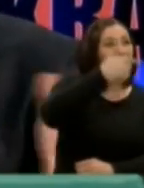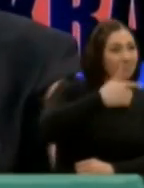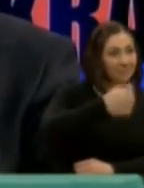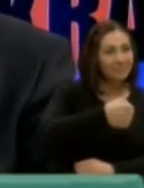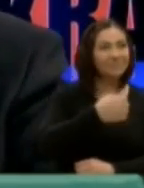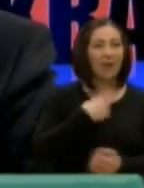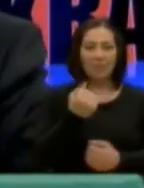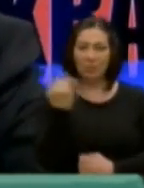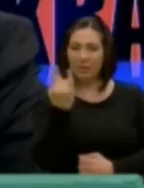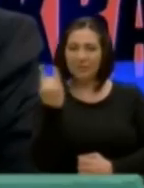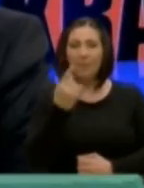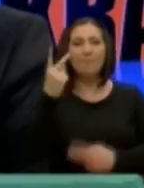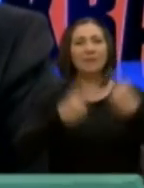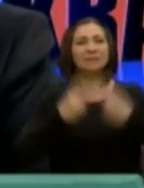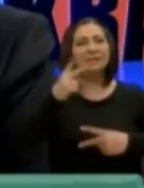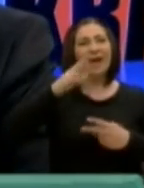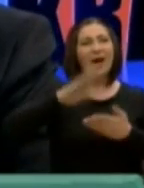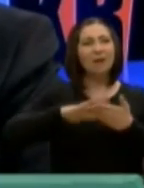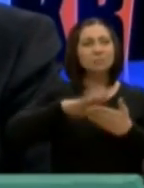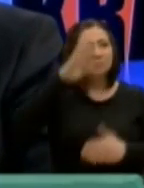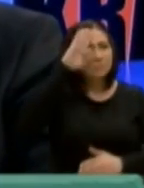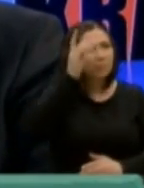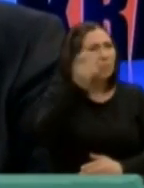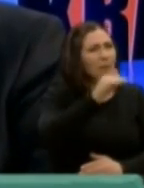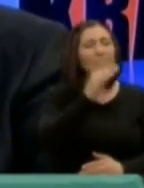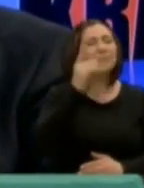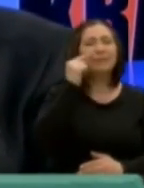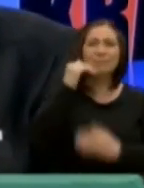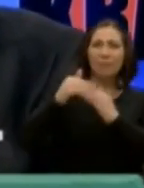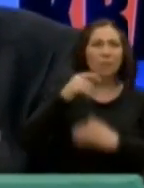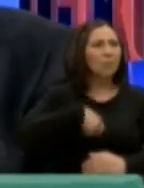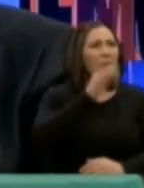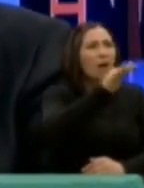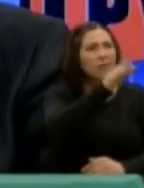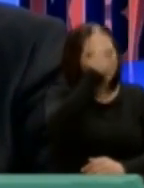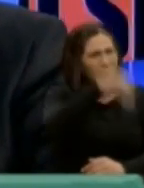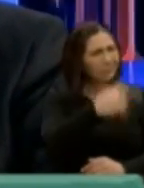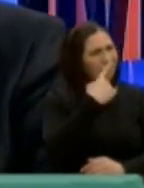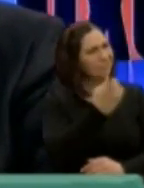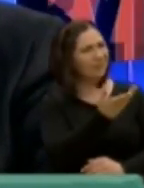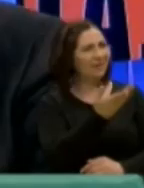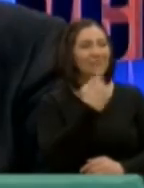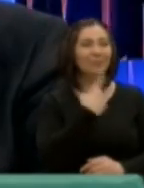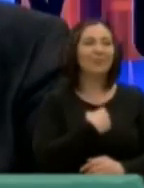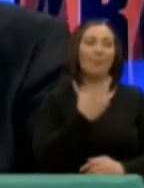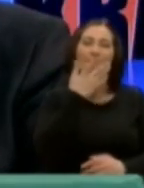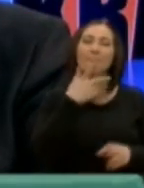arabayla dolaşırken bazen İstanbul'da ne işim var başkanım diyorlar. İşte tabii onda öyle şeyler oluyor. Peki, harikulade. Şimdi